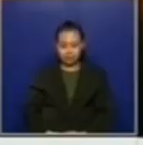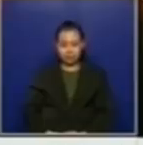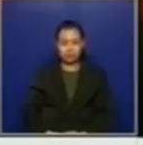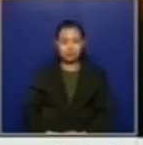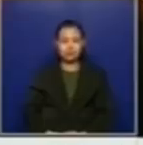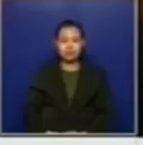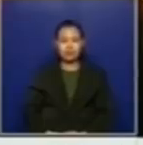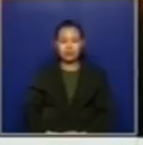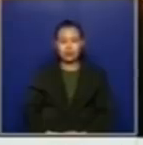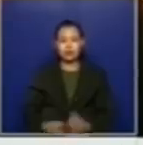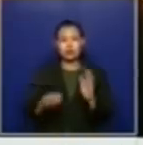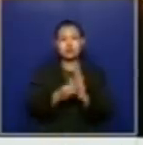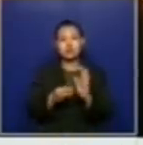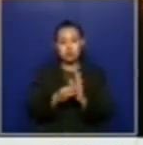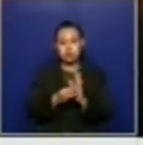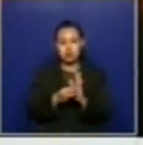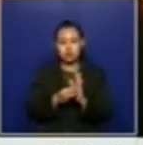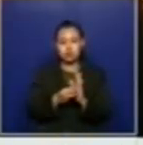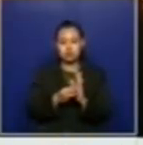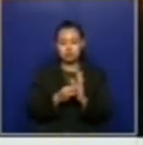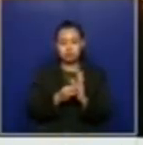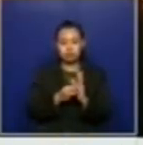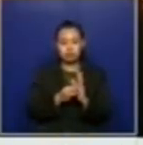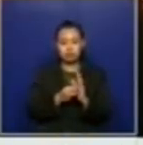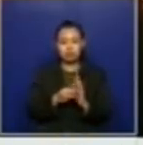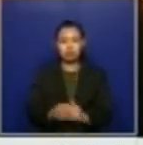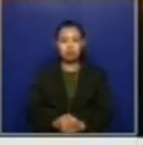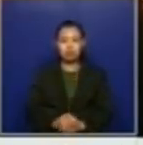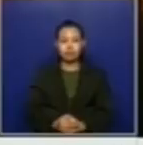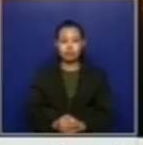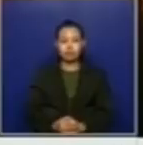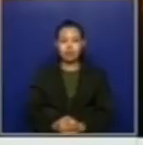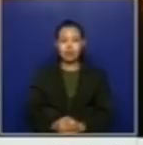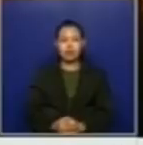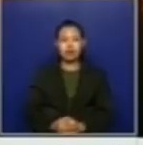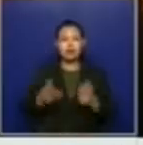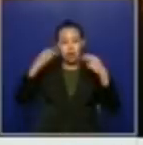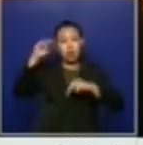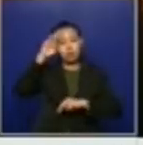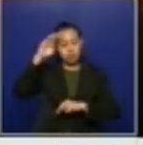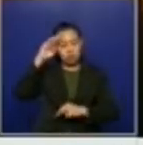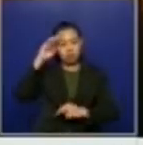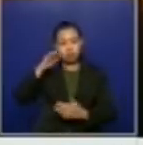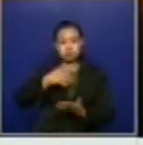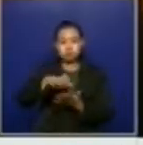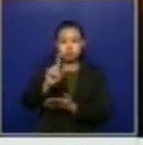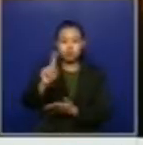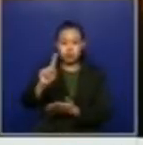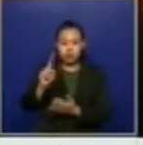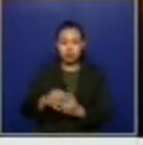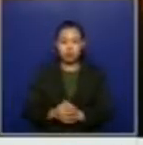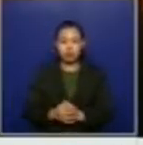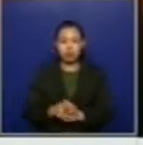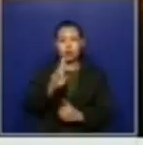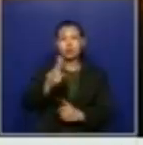แบงค์ของโพสต์ออกฮะท่านนายกประยุทธ์ไปกล่าวฮะท่านจำได้ไหมฮะเหตุการณ์นี้เกิดที่ไหนฮะสหประชา